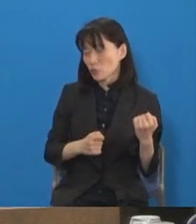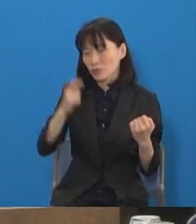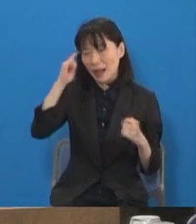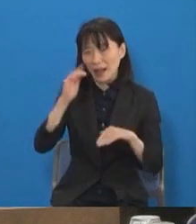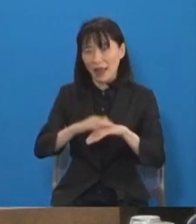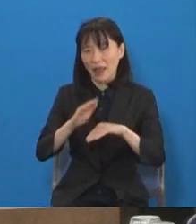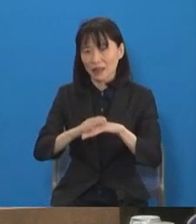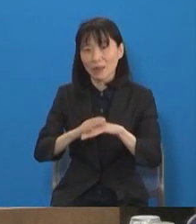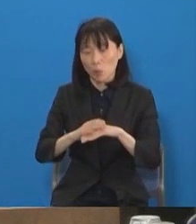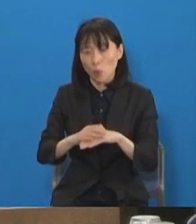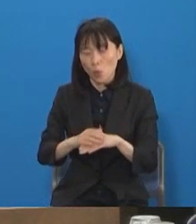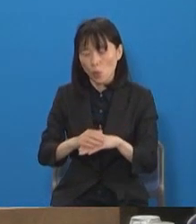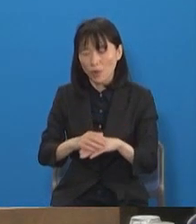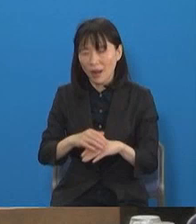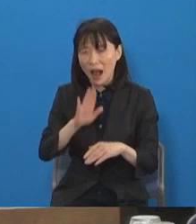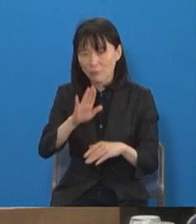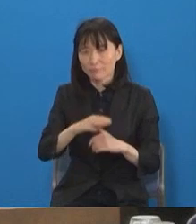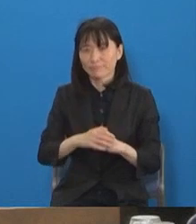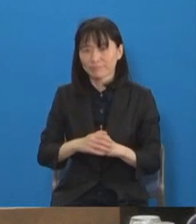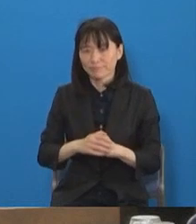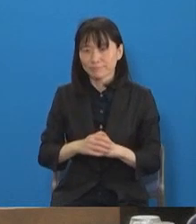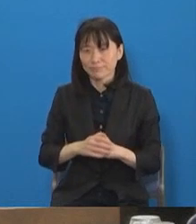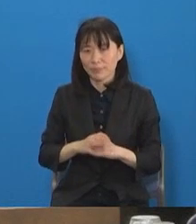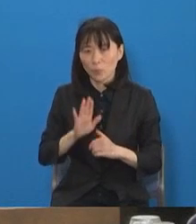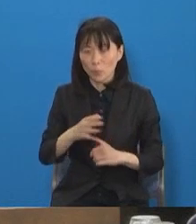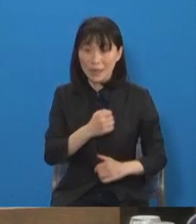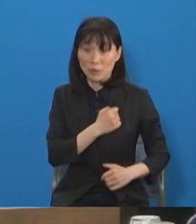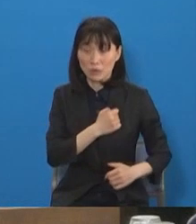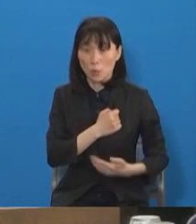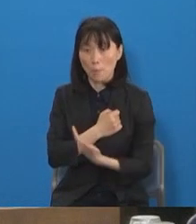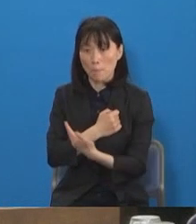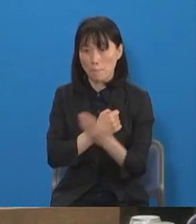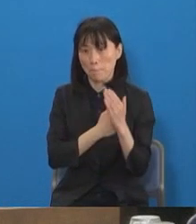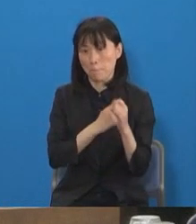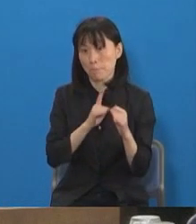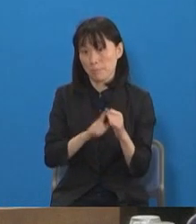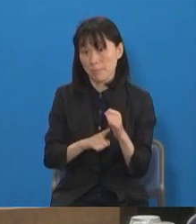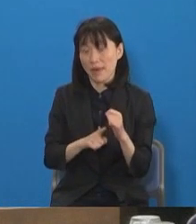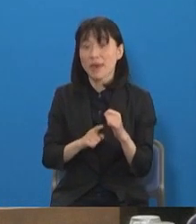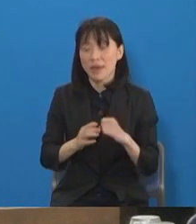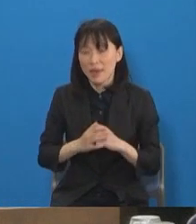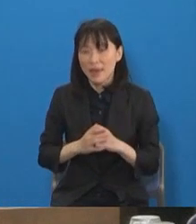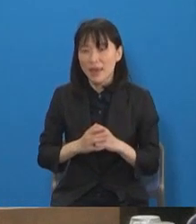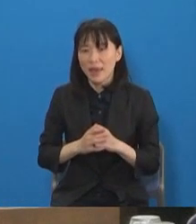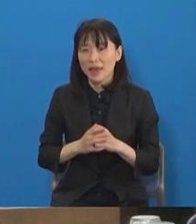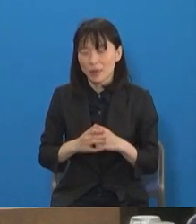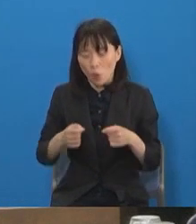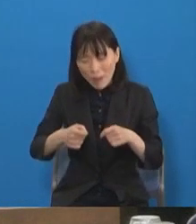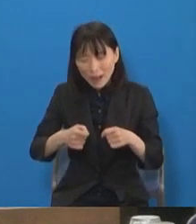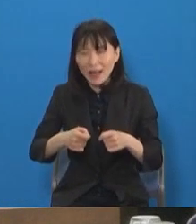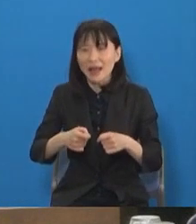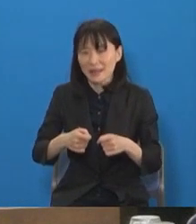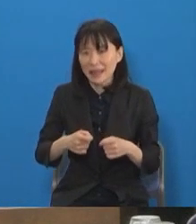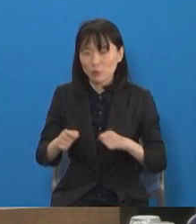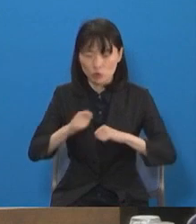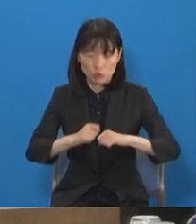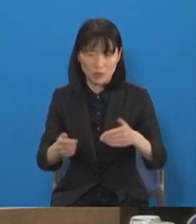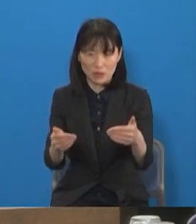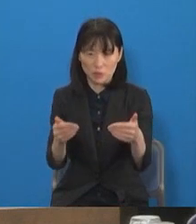ると思います。今後も命を守るきめ細やかな取り組みが必要であると考え